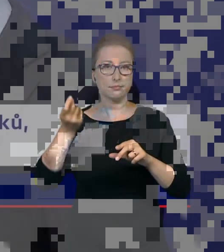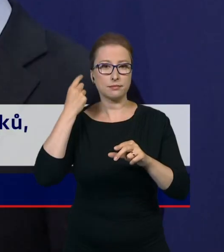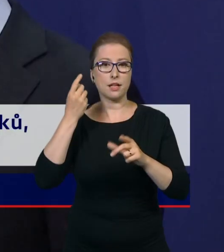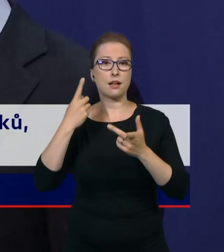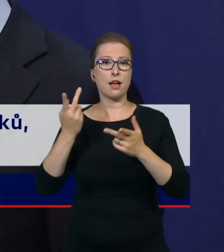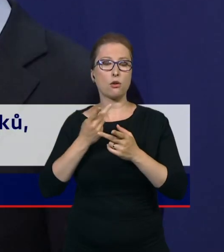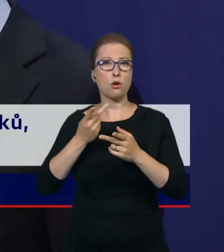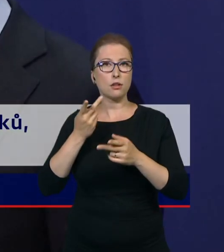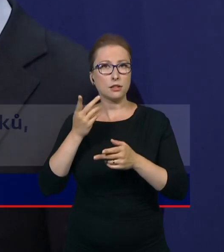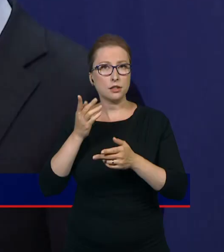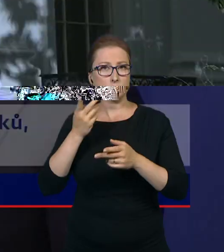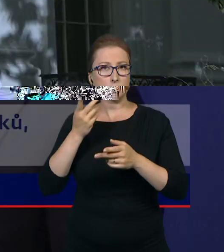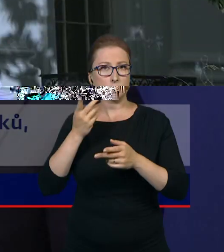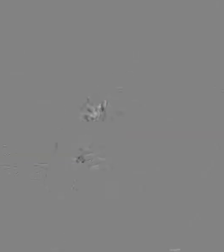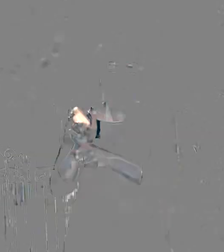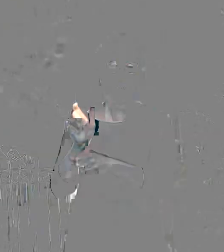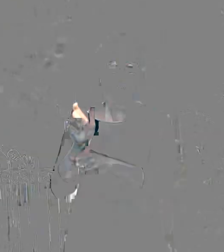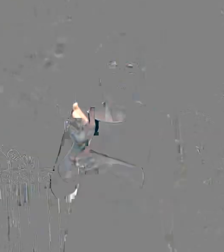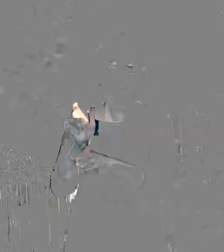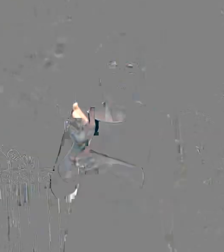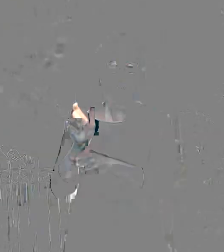svi... ...j ÚJ...